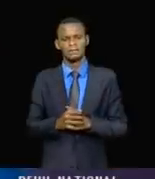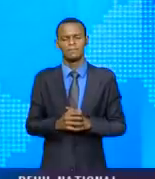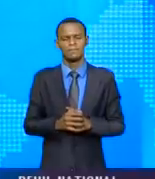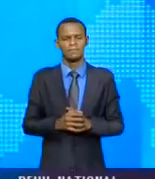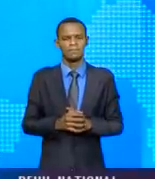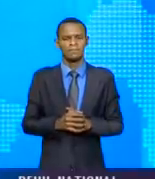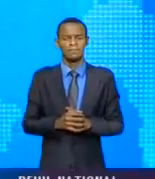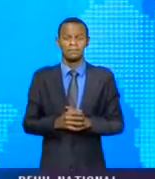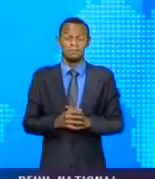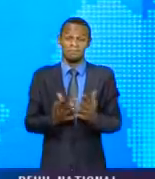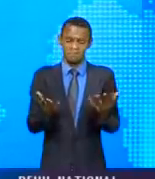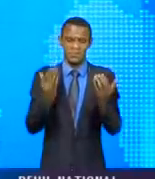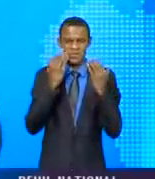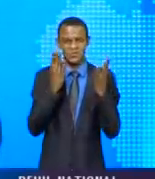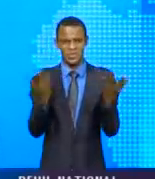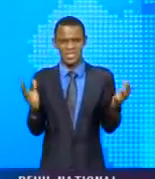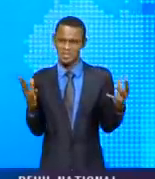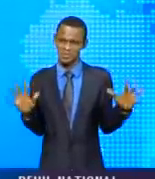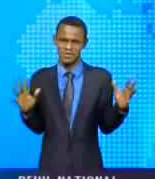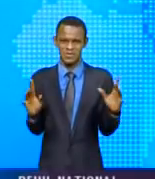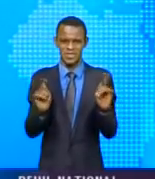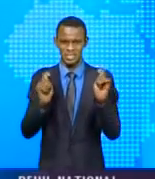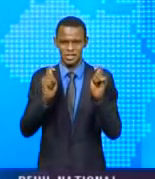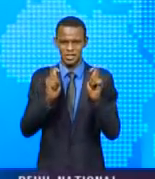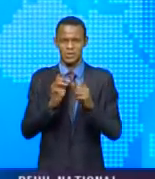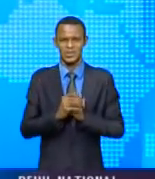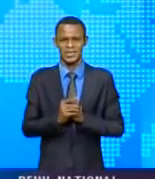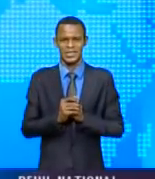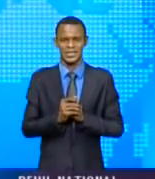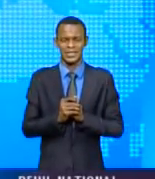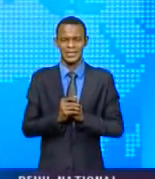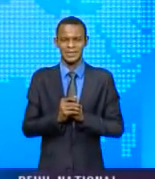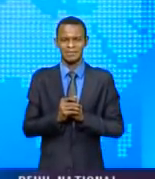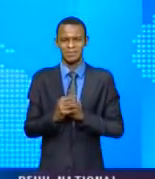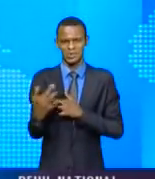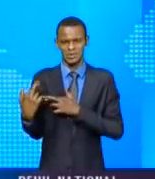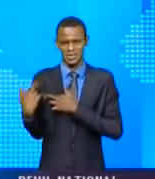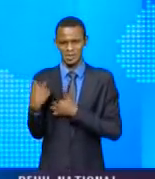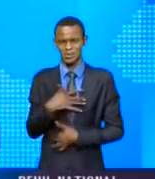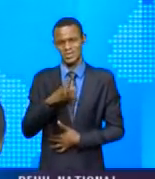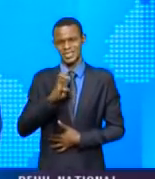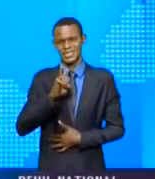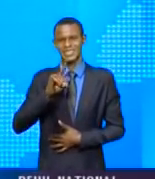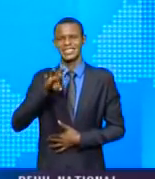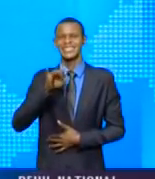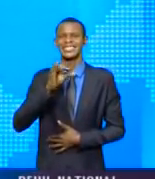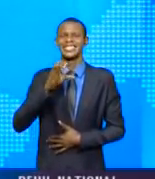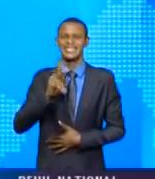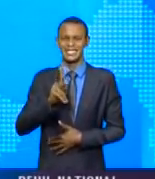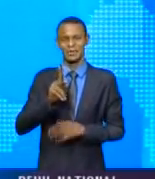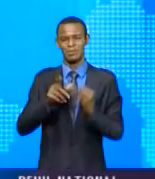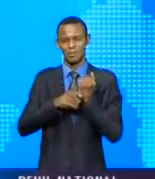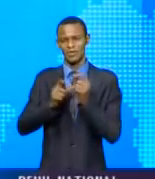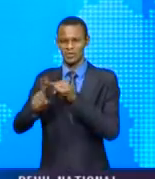voilà ainsi s'achève à cette édition d'information des cédric kenny nambot réalisé par ignace ty bamboo et le nomma sékou